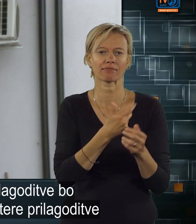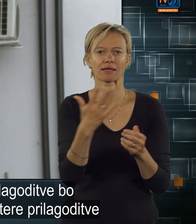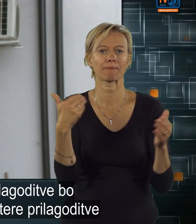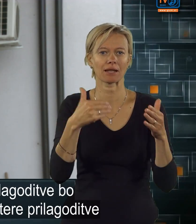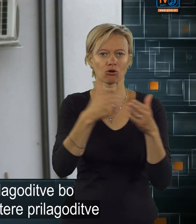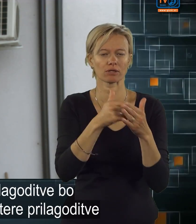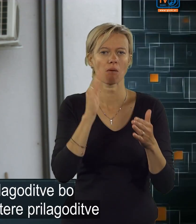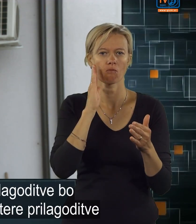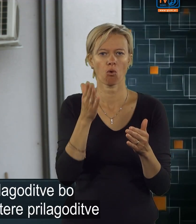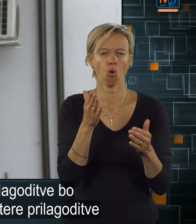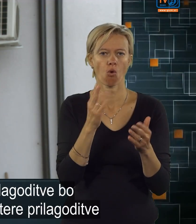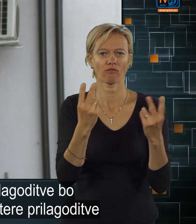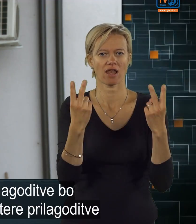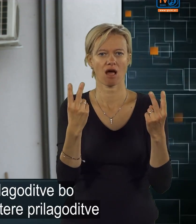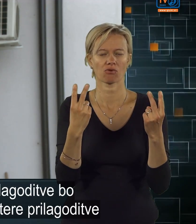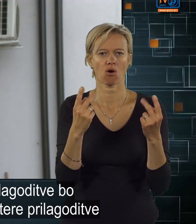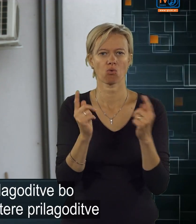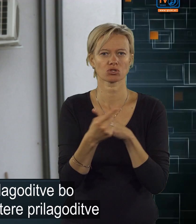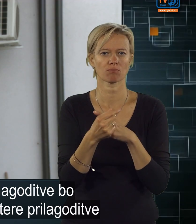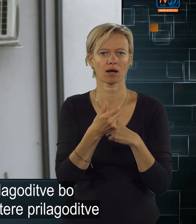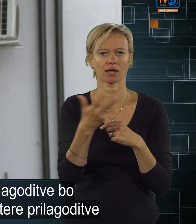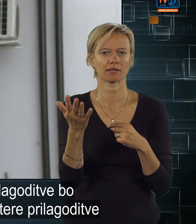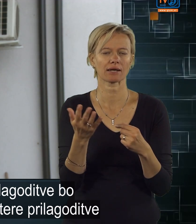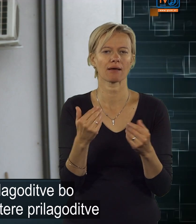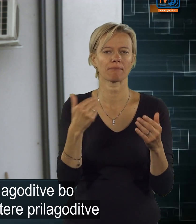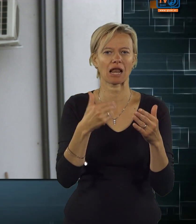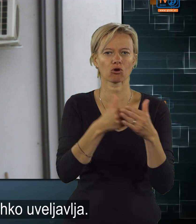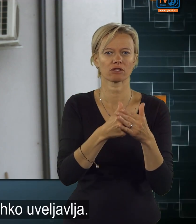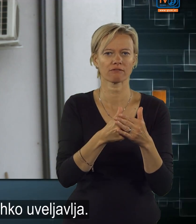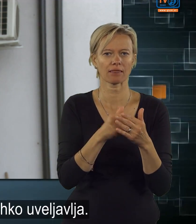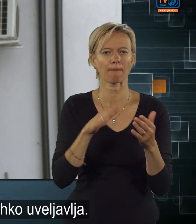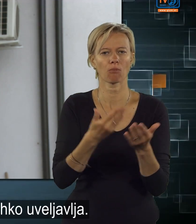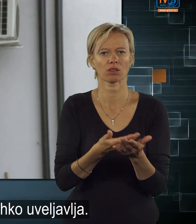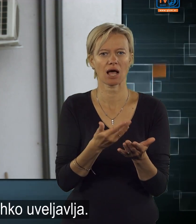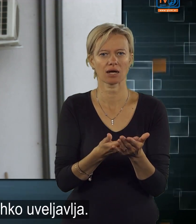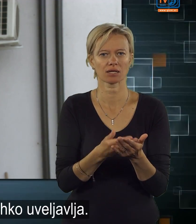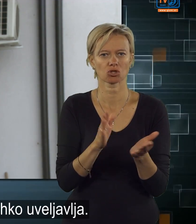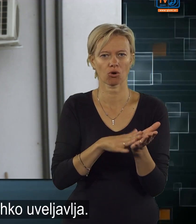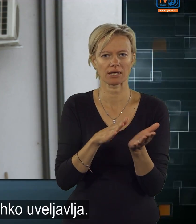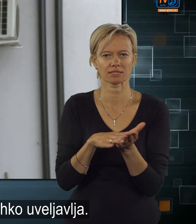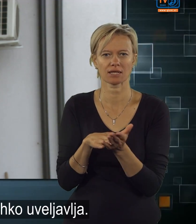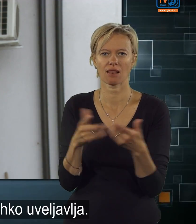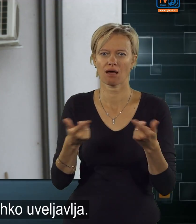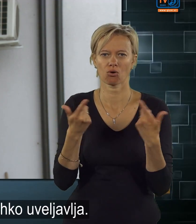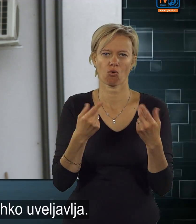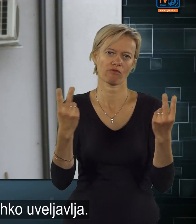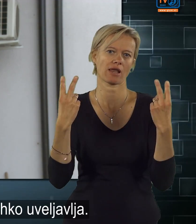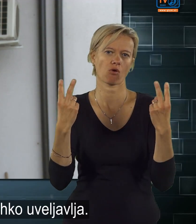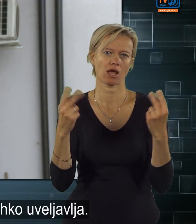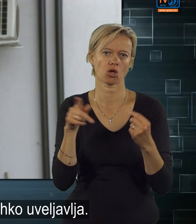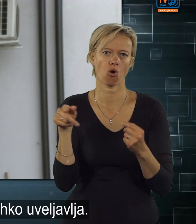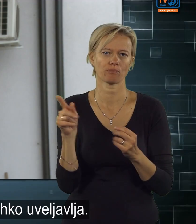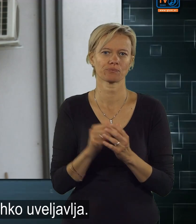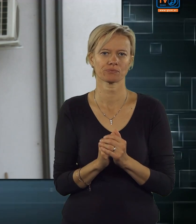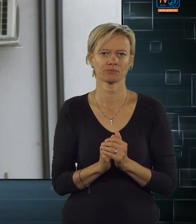katere prilagoditve bo uveljavljal oziroma katere prilagoditve na podlagi dokazil lahko